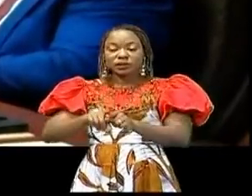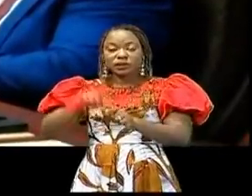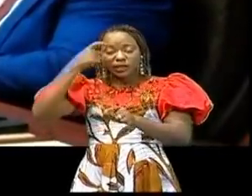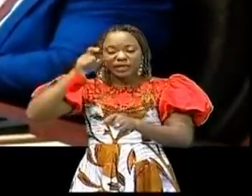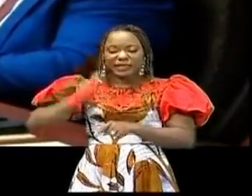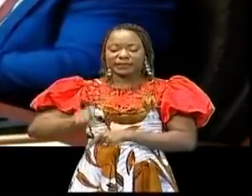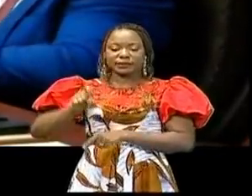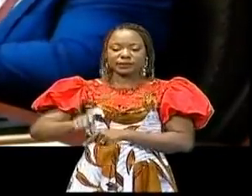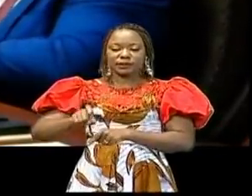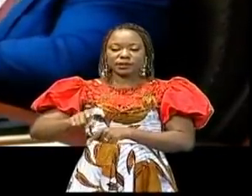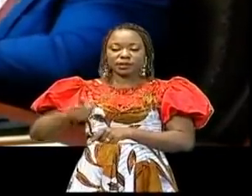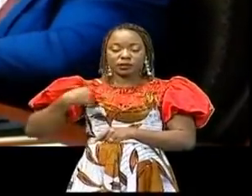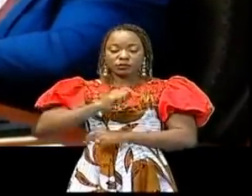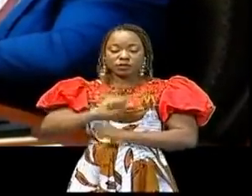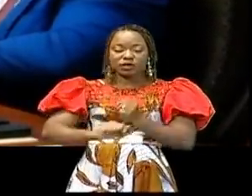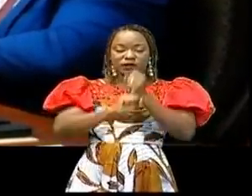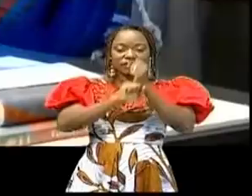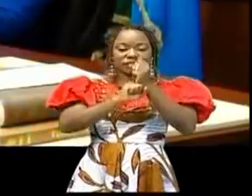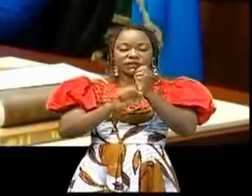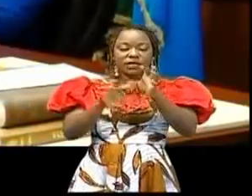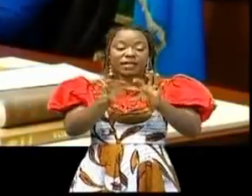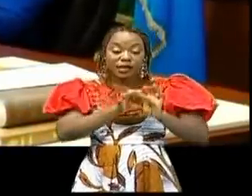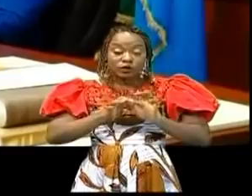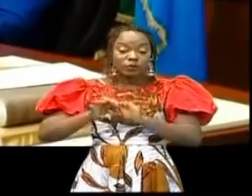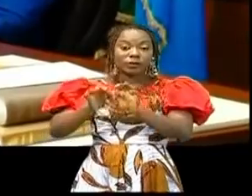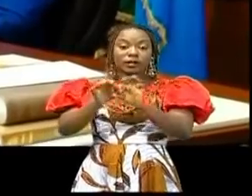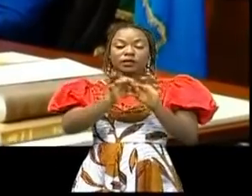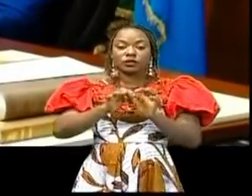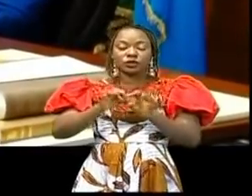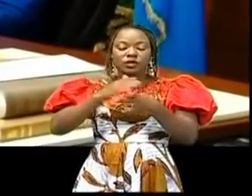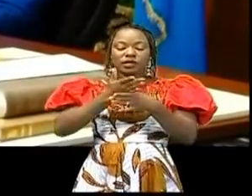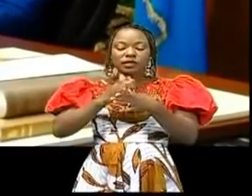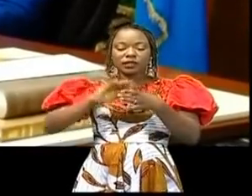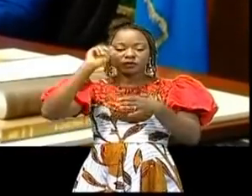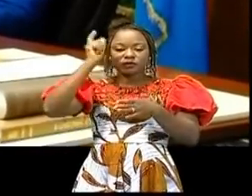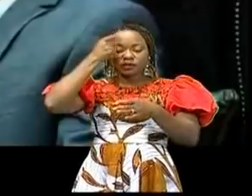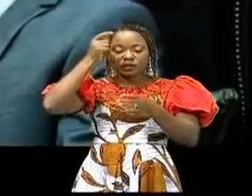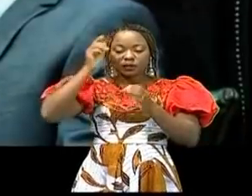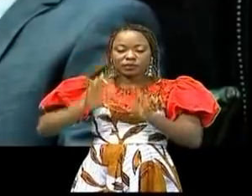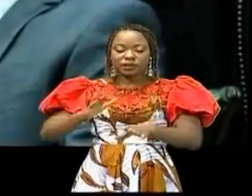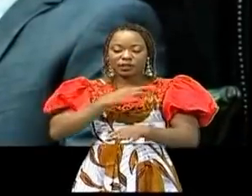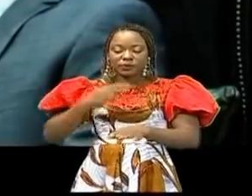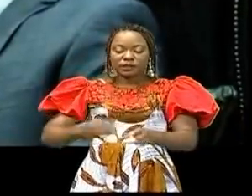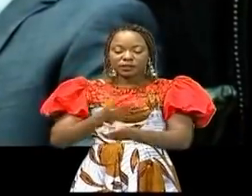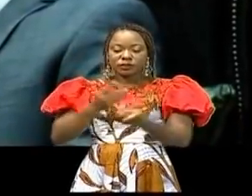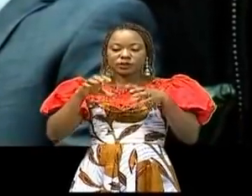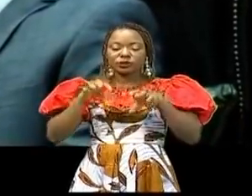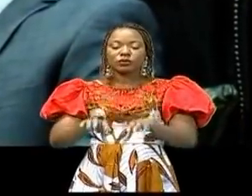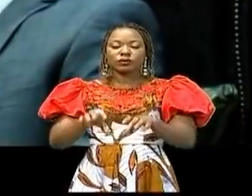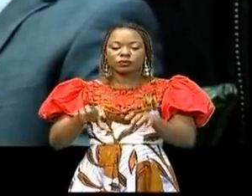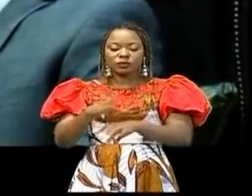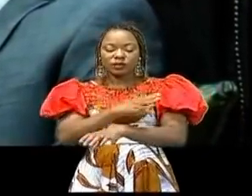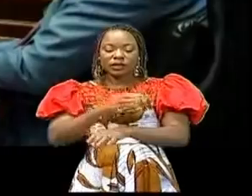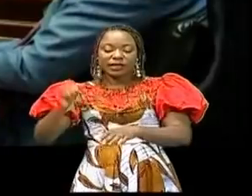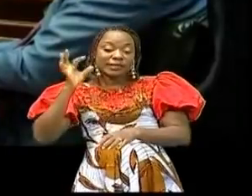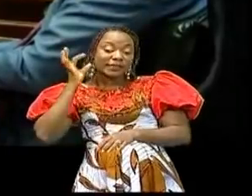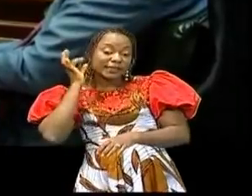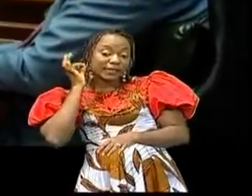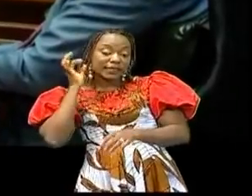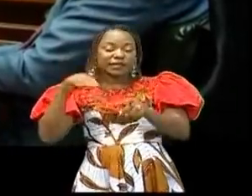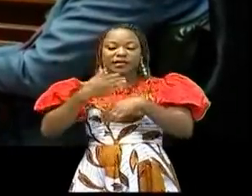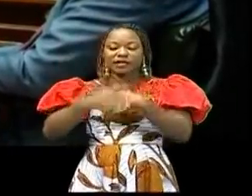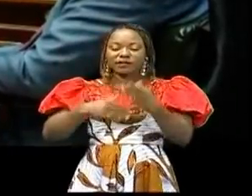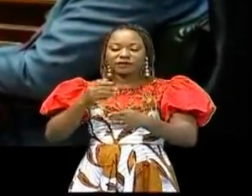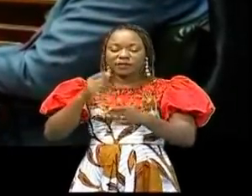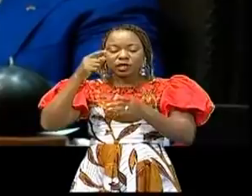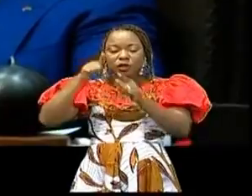insisté pour que le renforcement de la coopération entre les gouvernements de la République démocratique du Congo et du Kenya, qui a fait l'objet